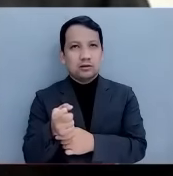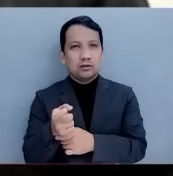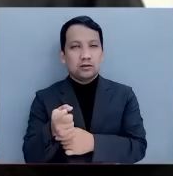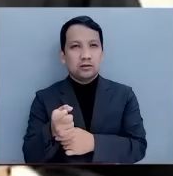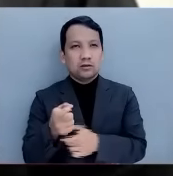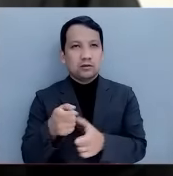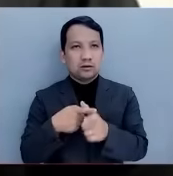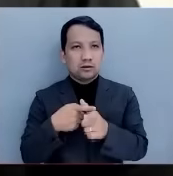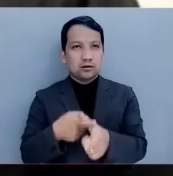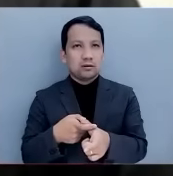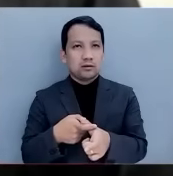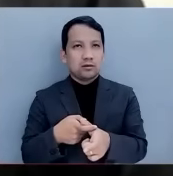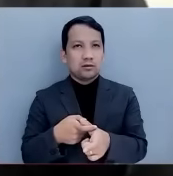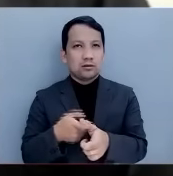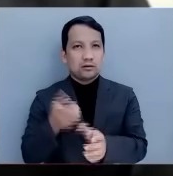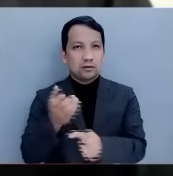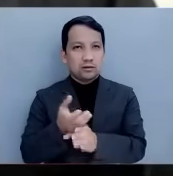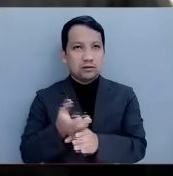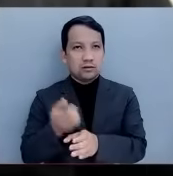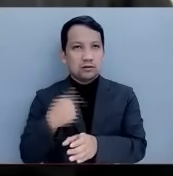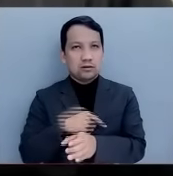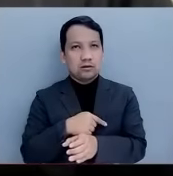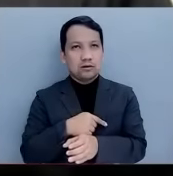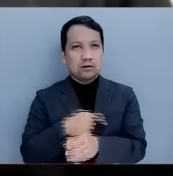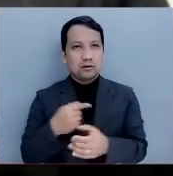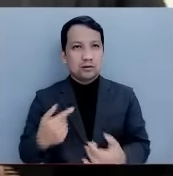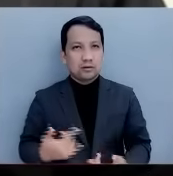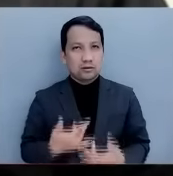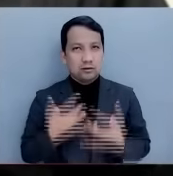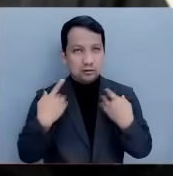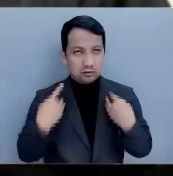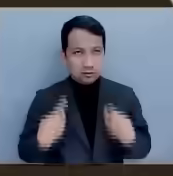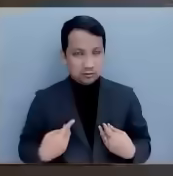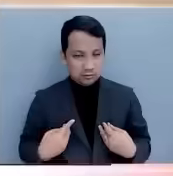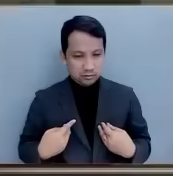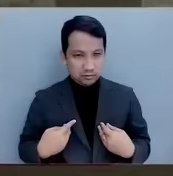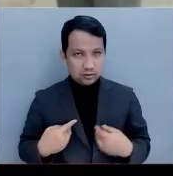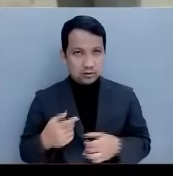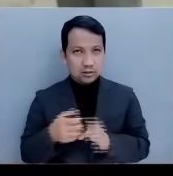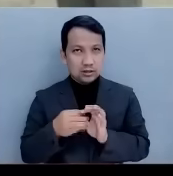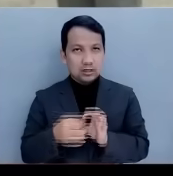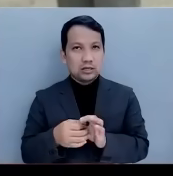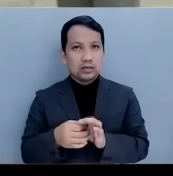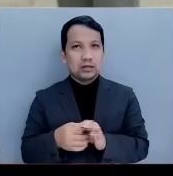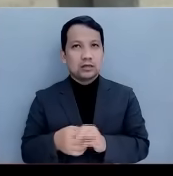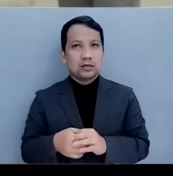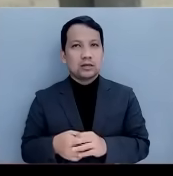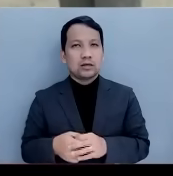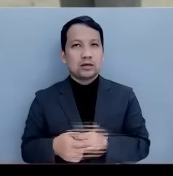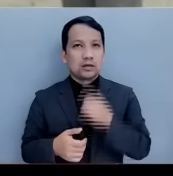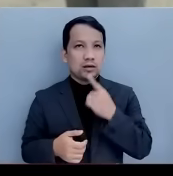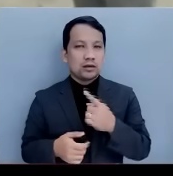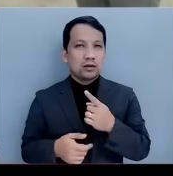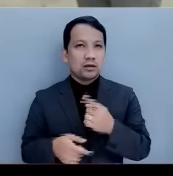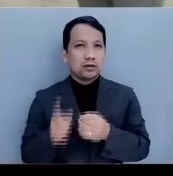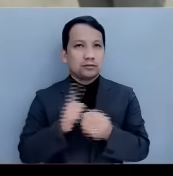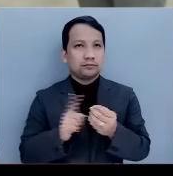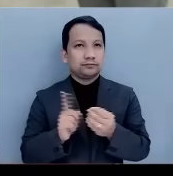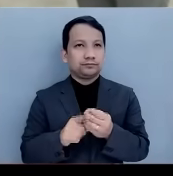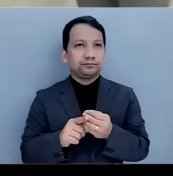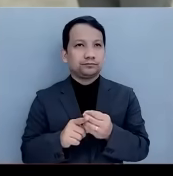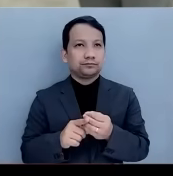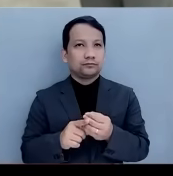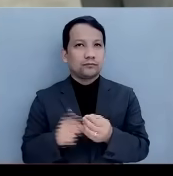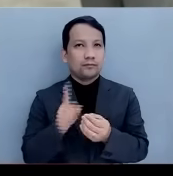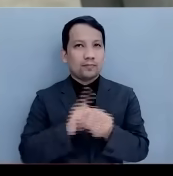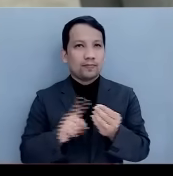racer mismo or yung driver, meron din po siyang fire retardant na racing suit. Siyempre, meron mo ng konting lecture